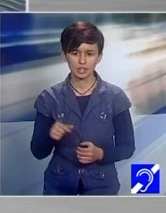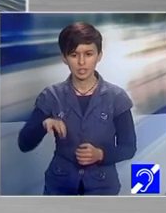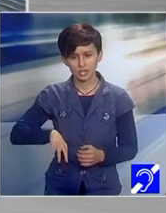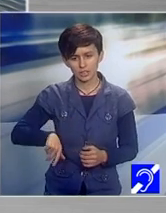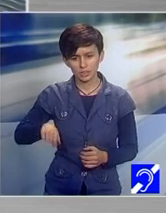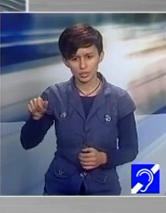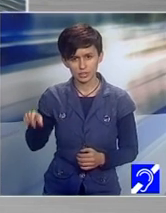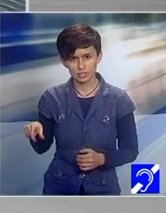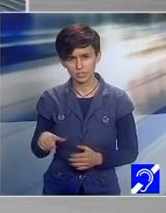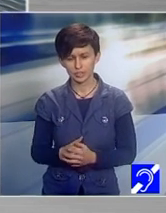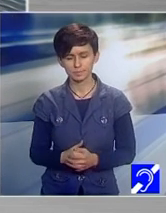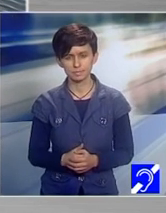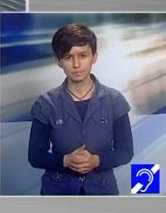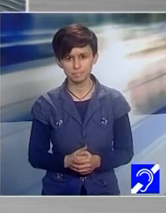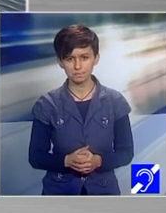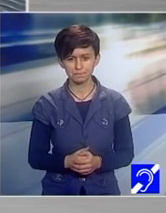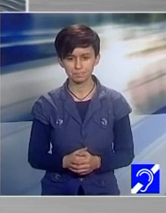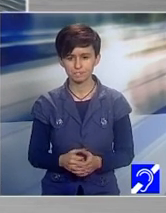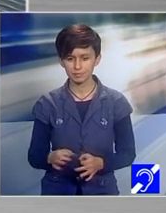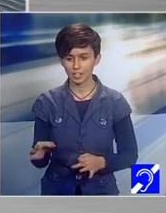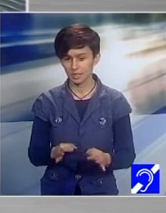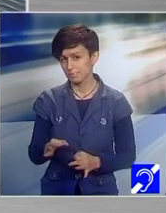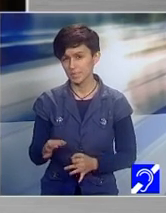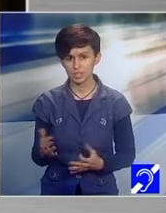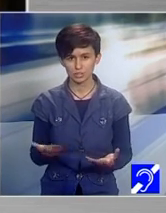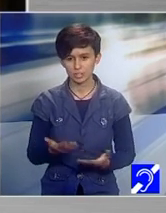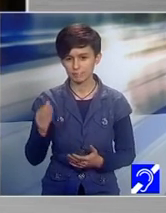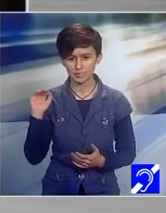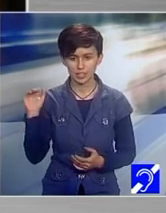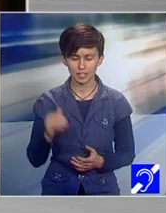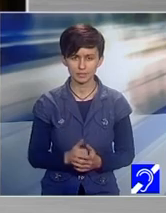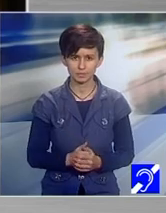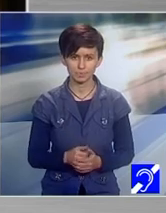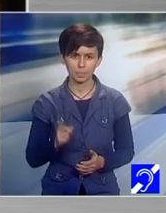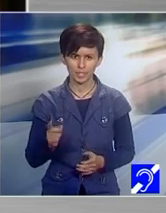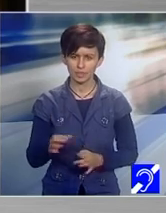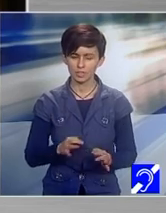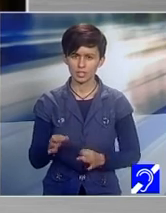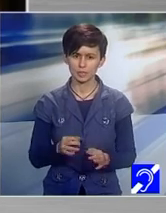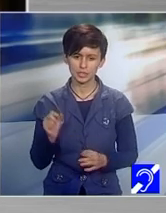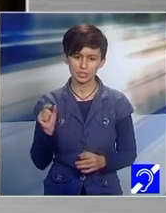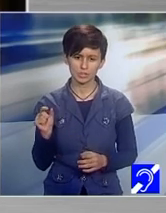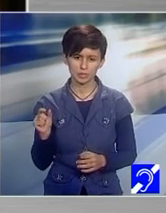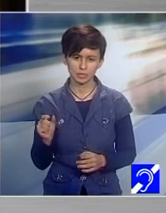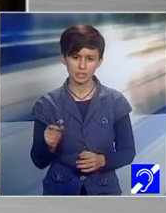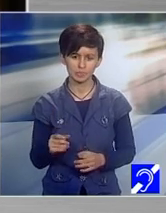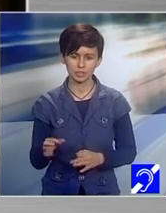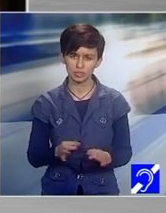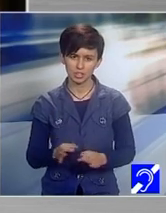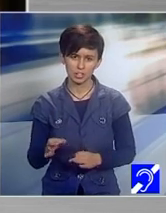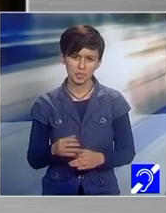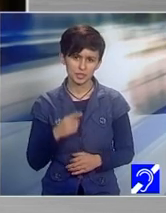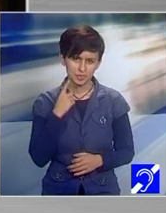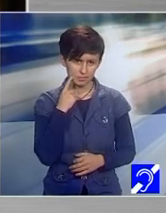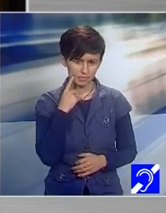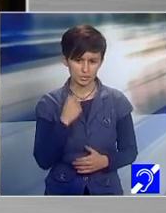spărgătorilor. Ce măsuri trebuie să luăm? Ar trebui să ne luăm niște măsuri minime. Cum spunem noi, măsuri de bun simț. Tocmai